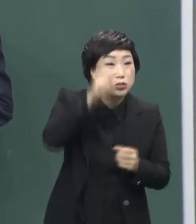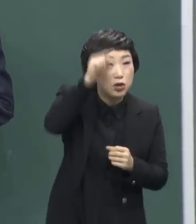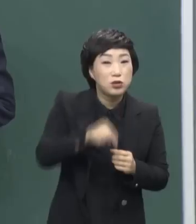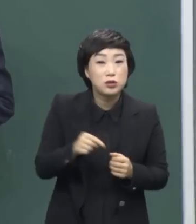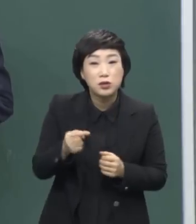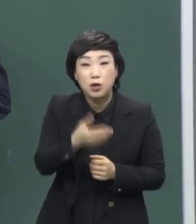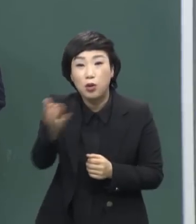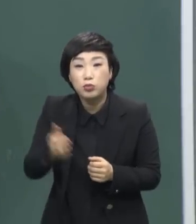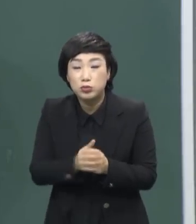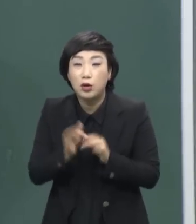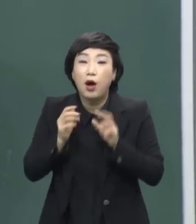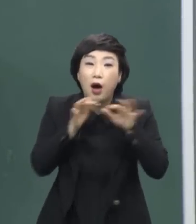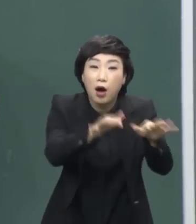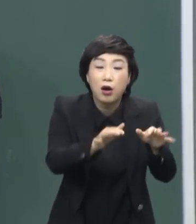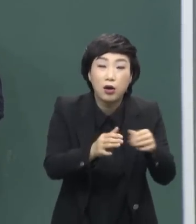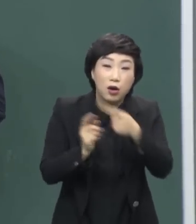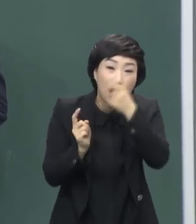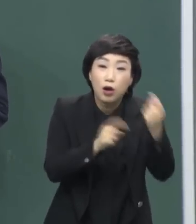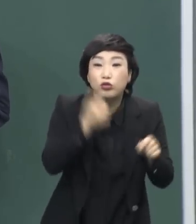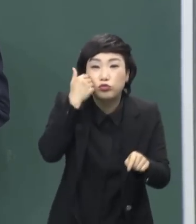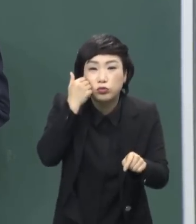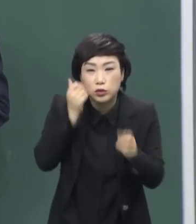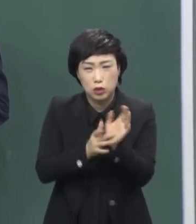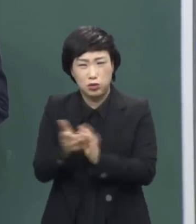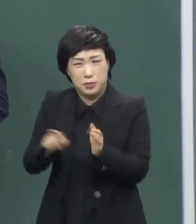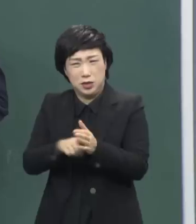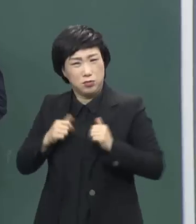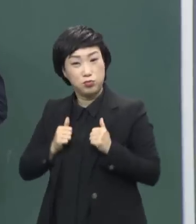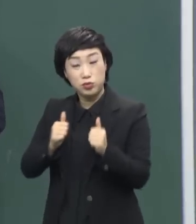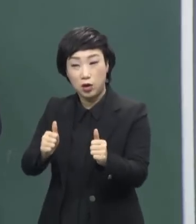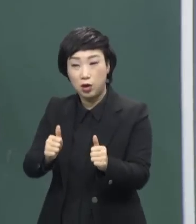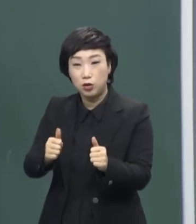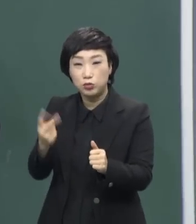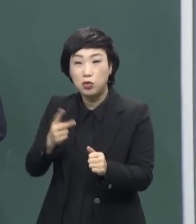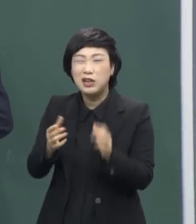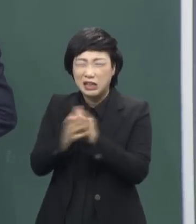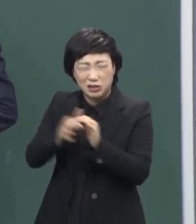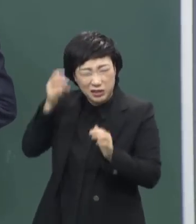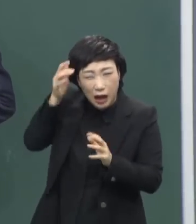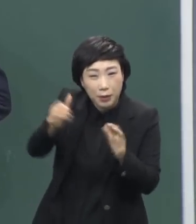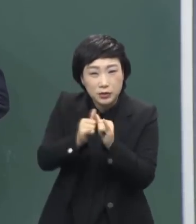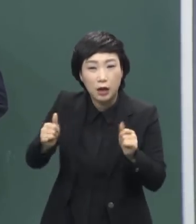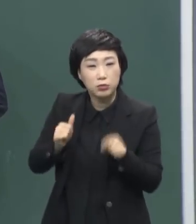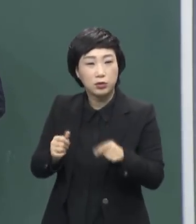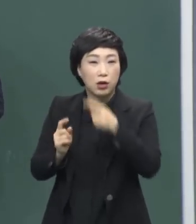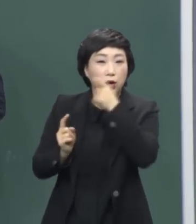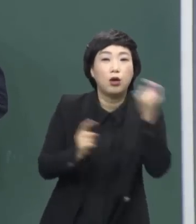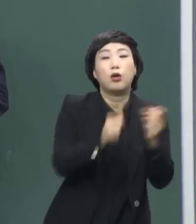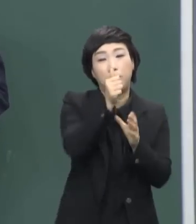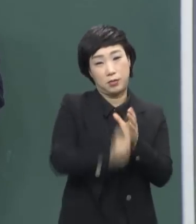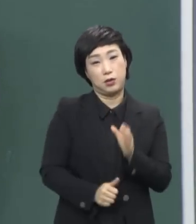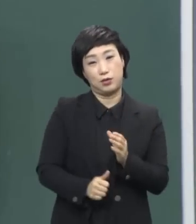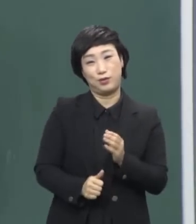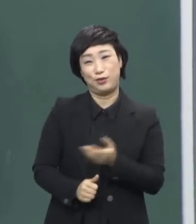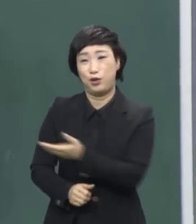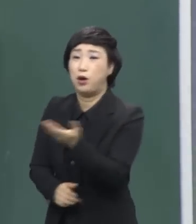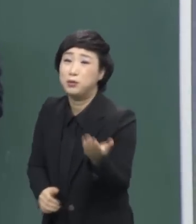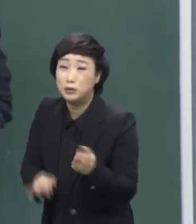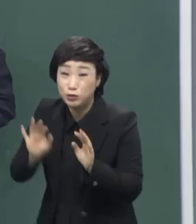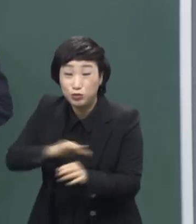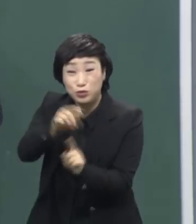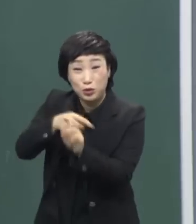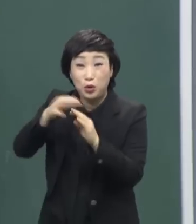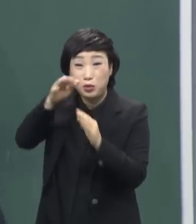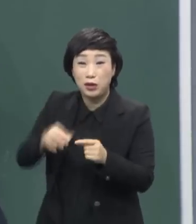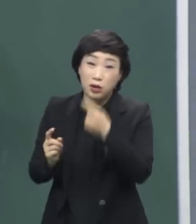예수 잘 믿는 사람, 남보다 기도 좀 한다는 사람, 그런 사람들에 넘어가. 우리 교회도 그런 사람들이